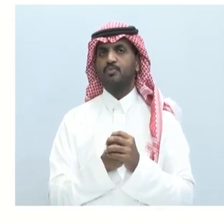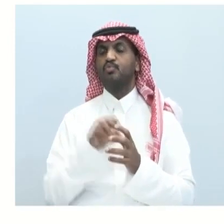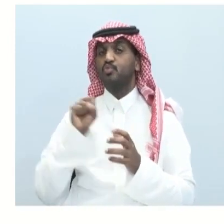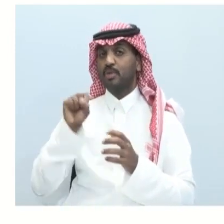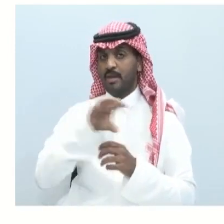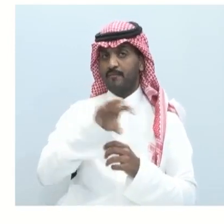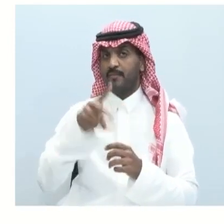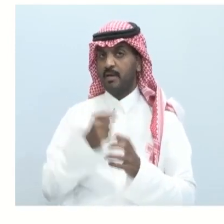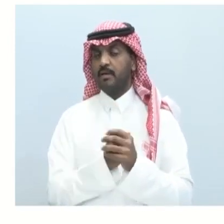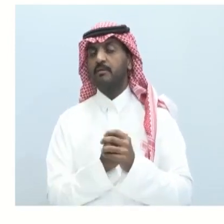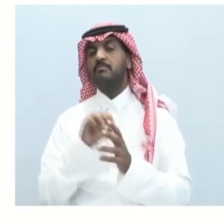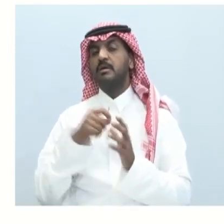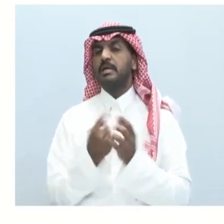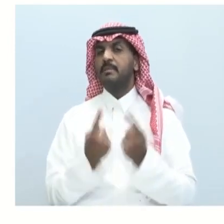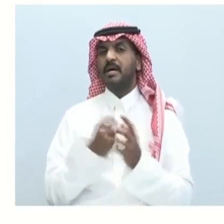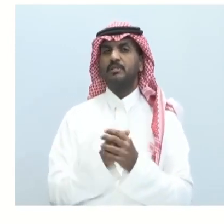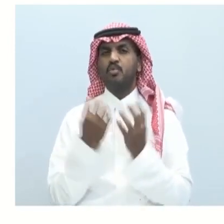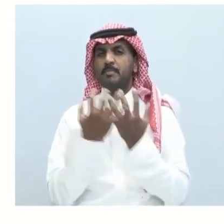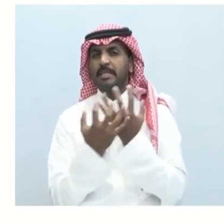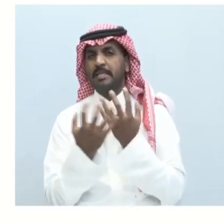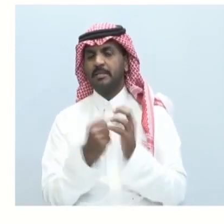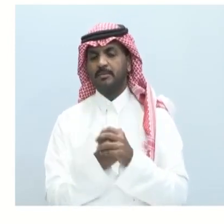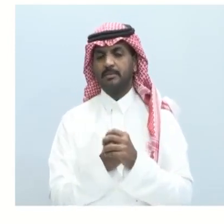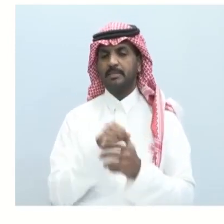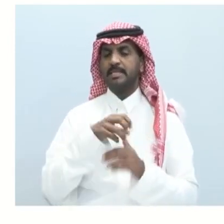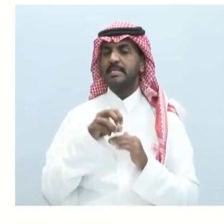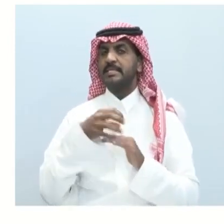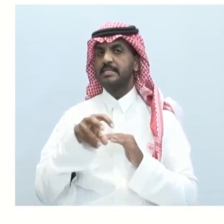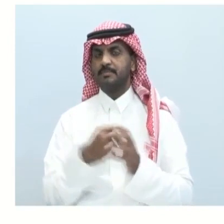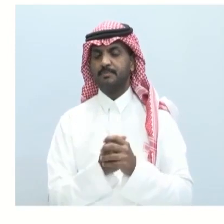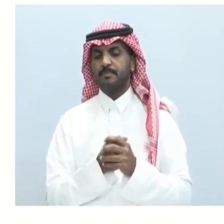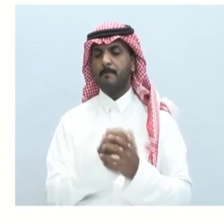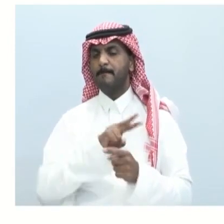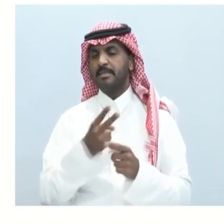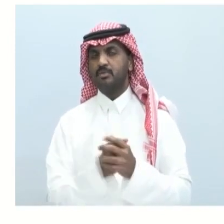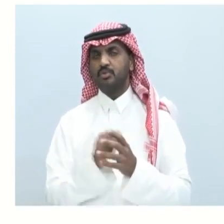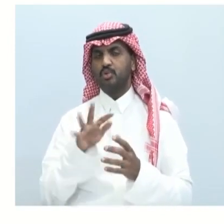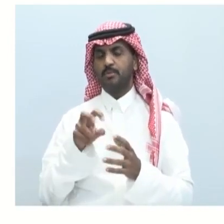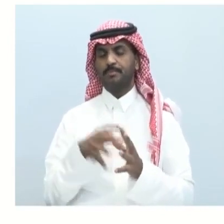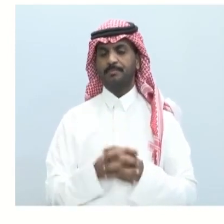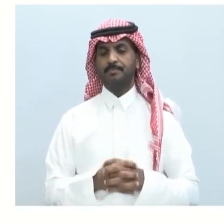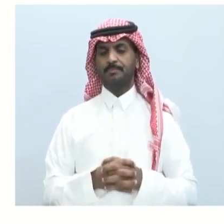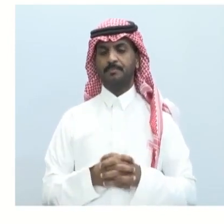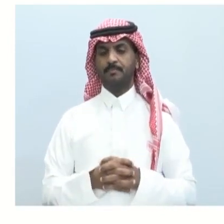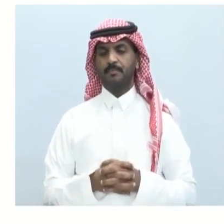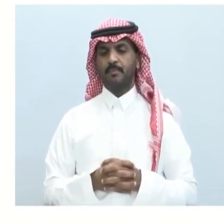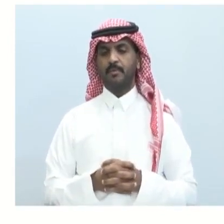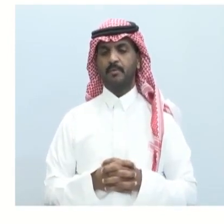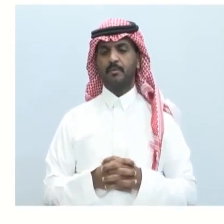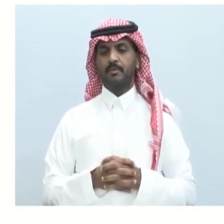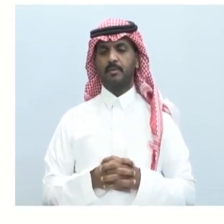النبات او البكتيريا نستخدم قسم بدل ان نستخدم الشعبه هنا ايضا